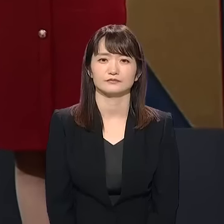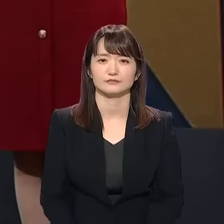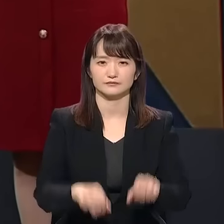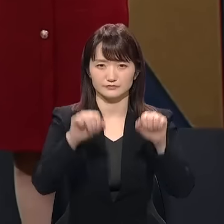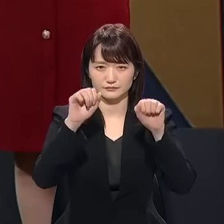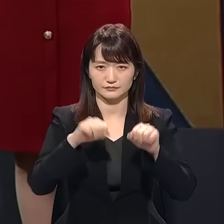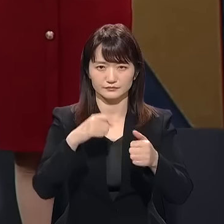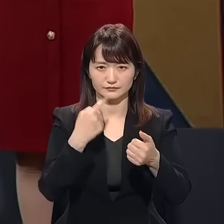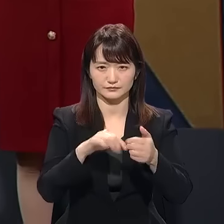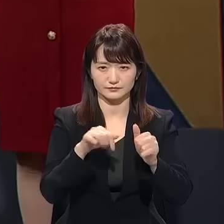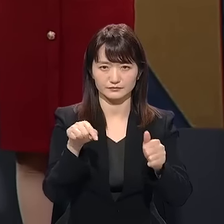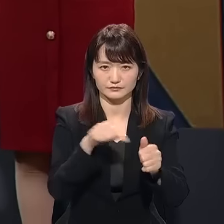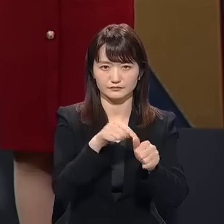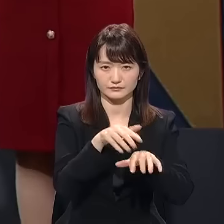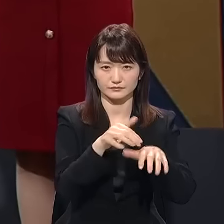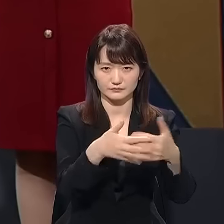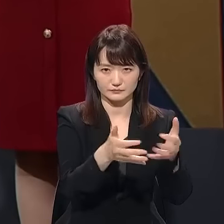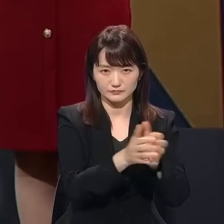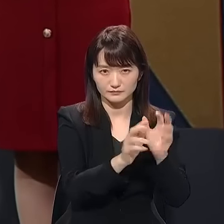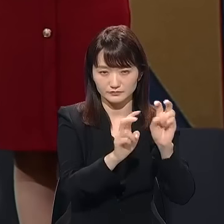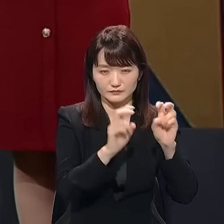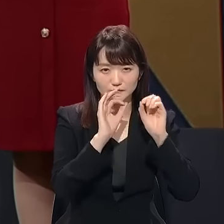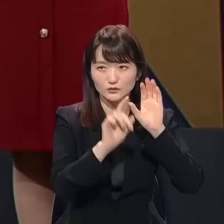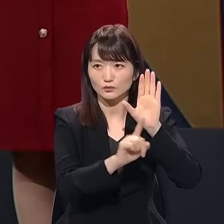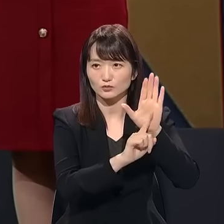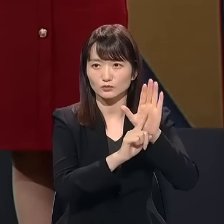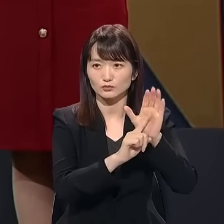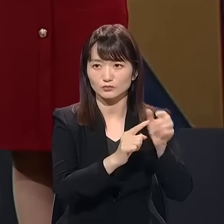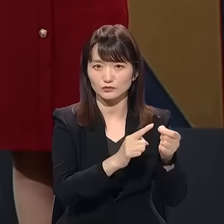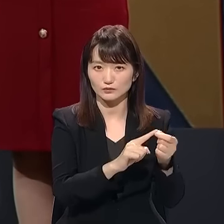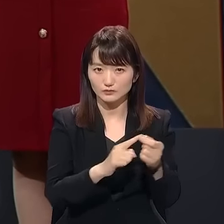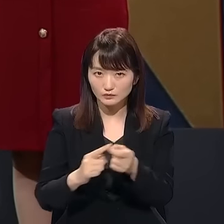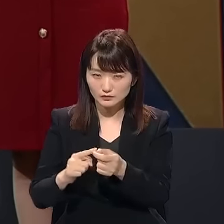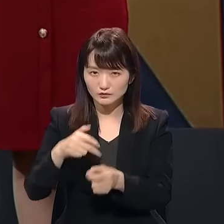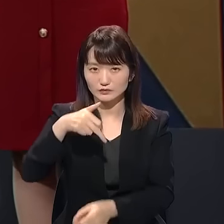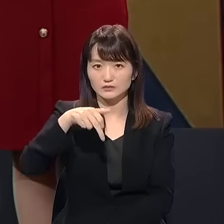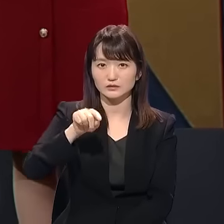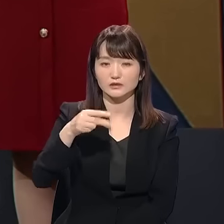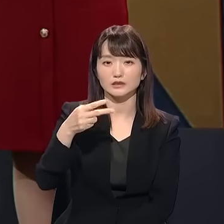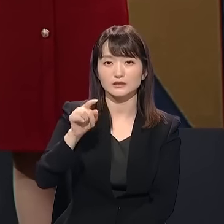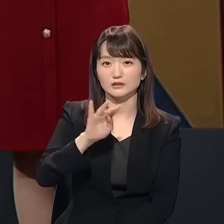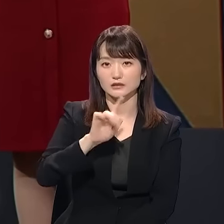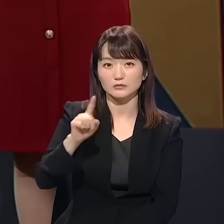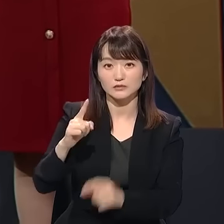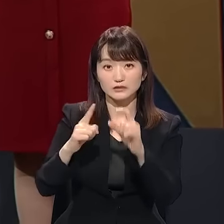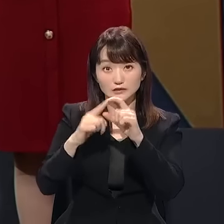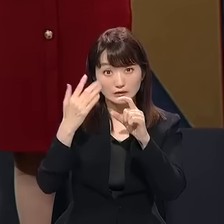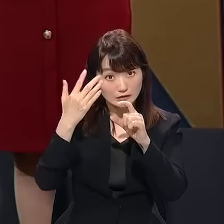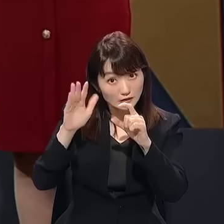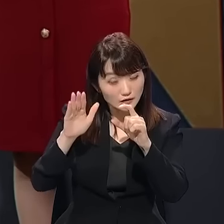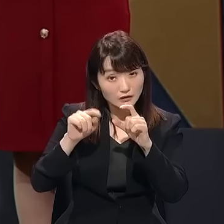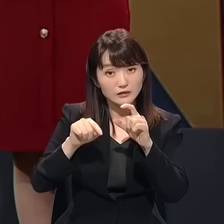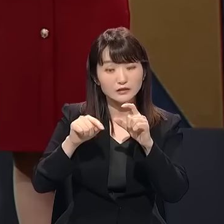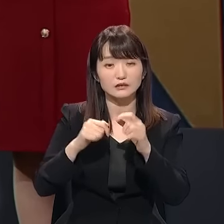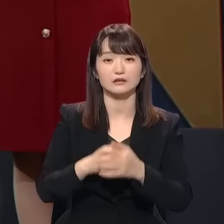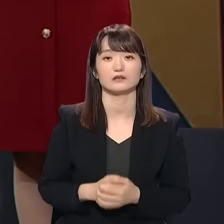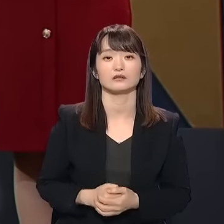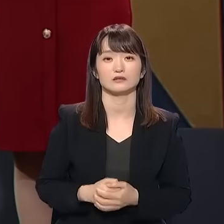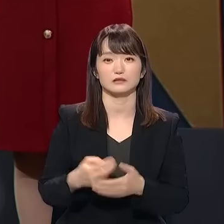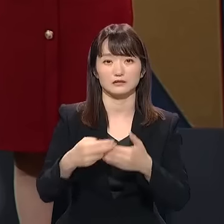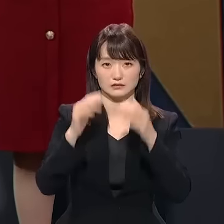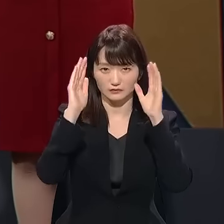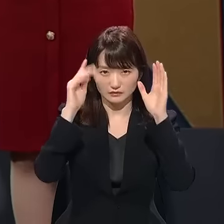운동지도자 교육 기관인 한 업체의 홍보글입니다 카데바 아는 생소한 단어가 있는데요 카데바